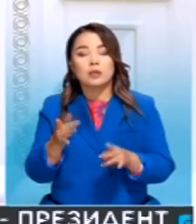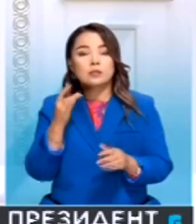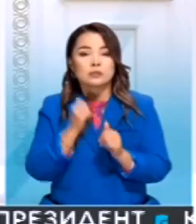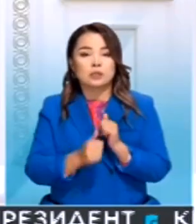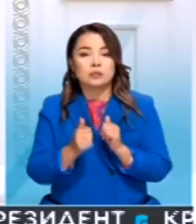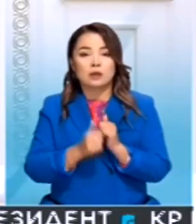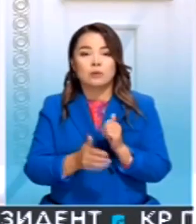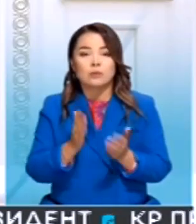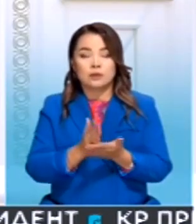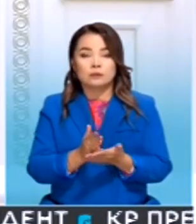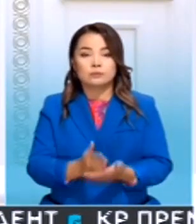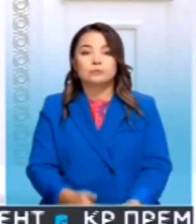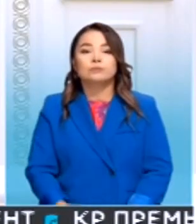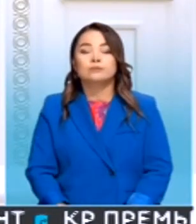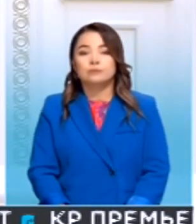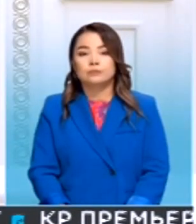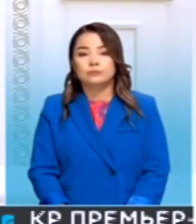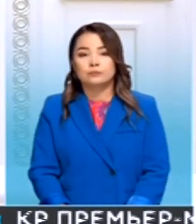жиілеген.